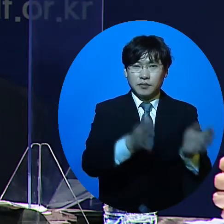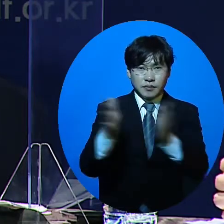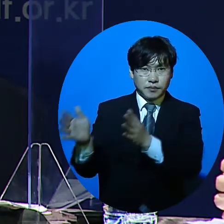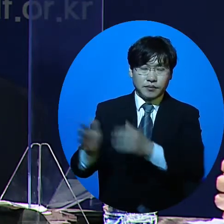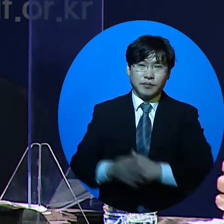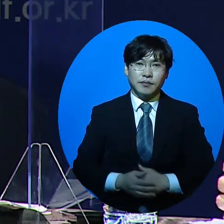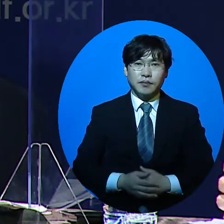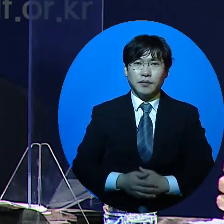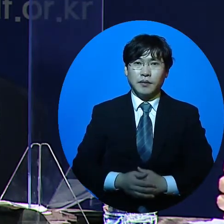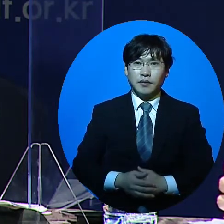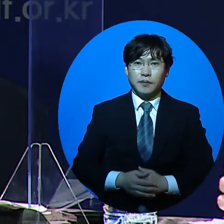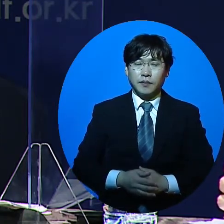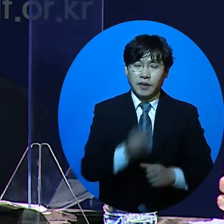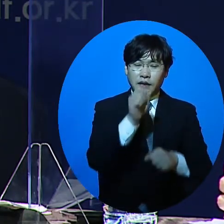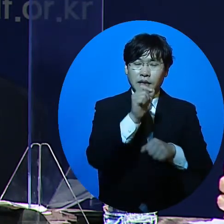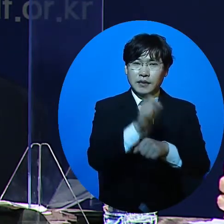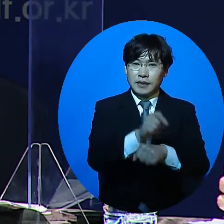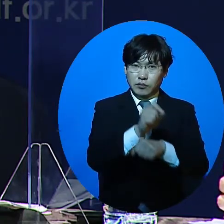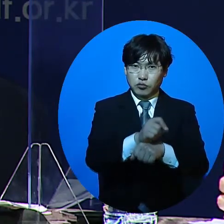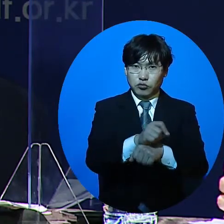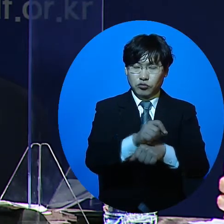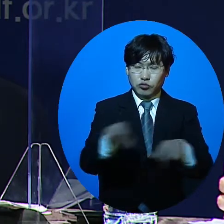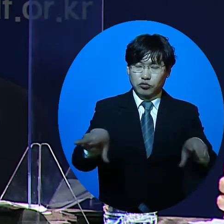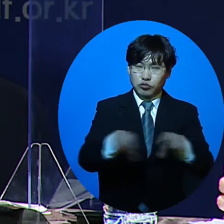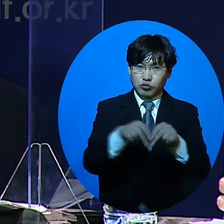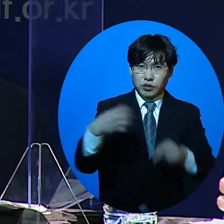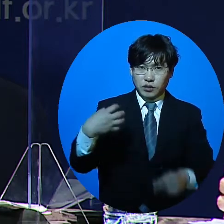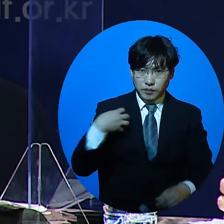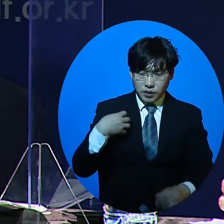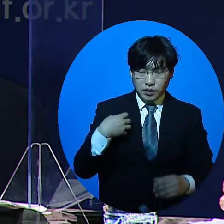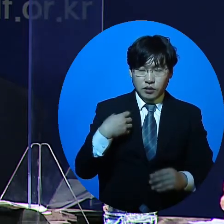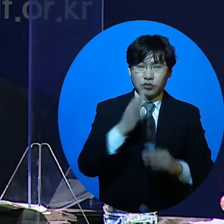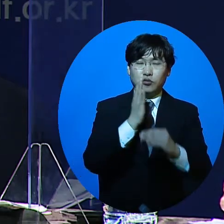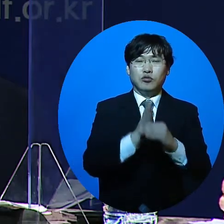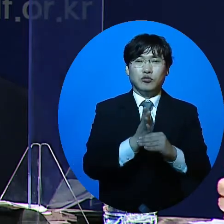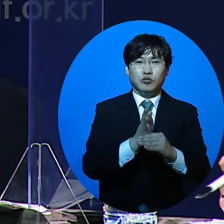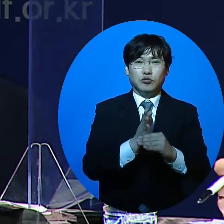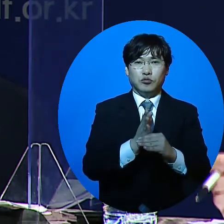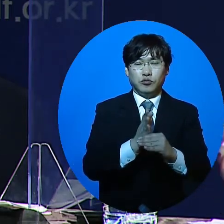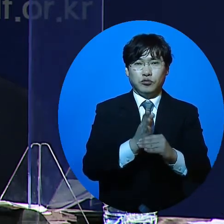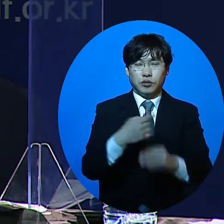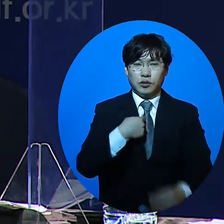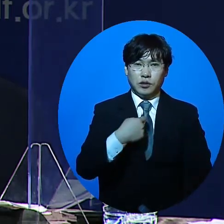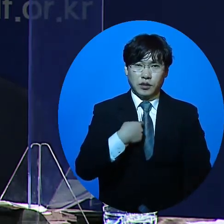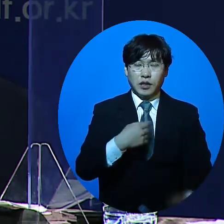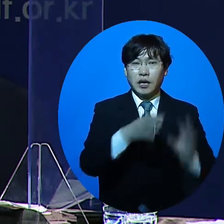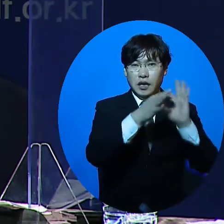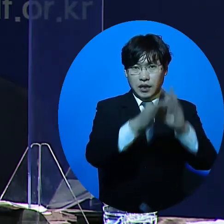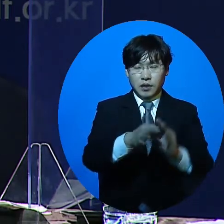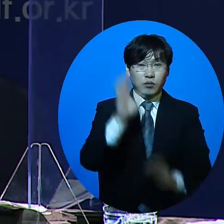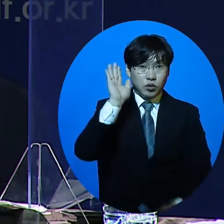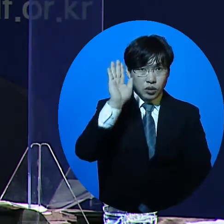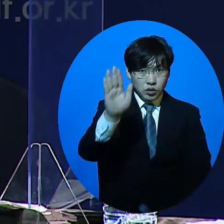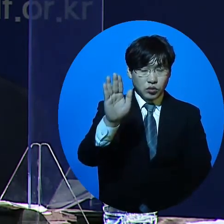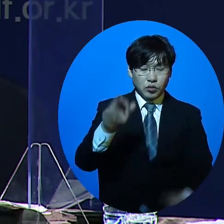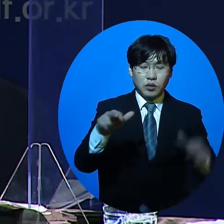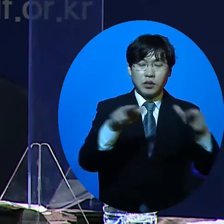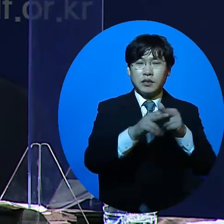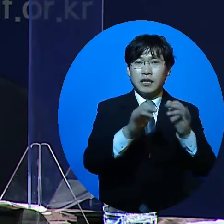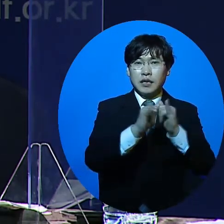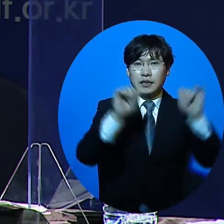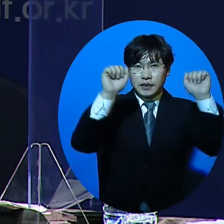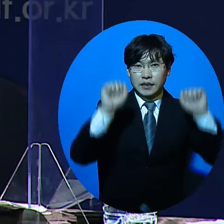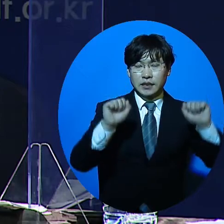현장에서 체육회 사무국장으로 역할하고 있으면서 지속적으로 장애인